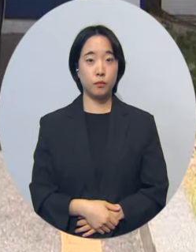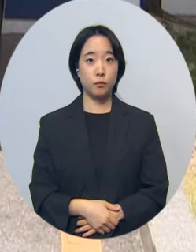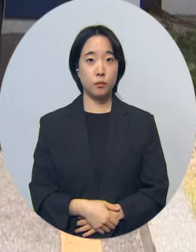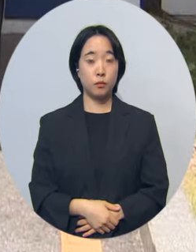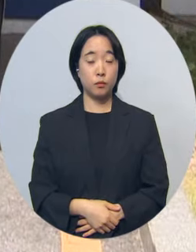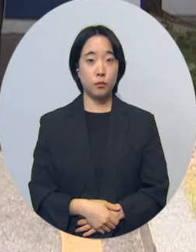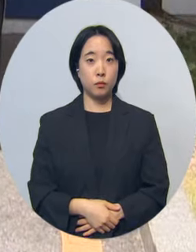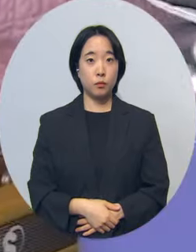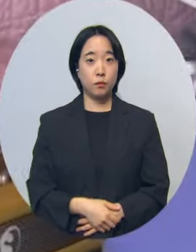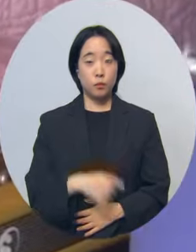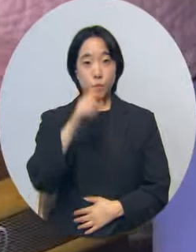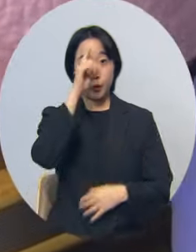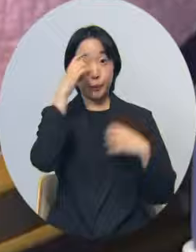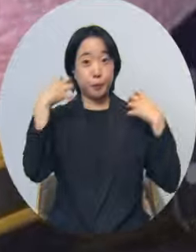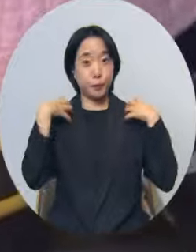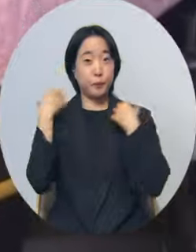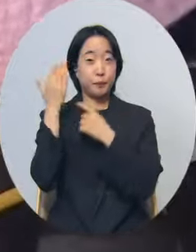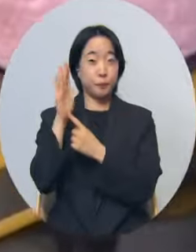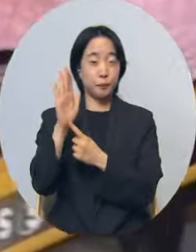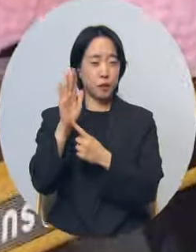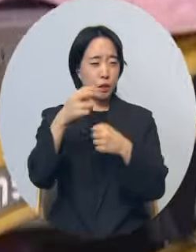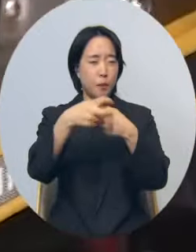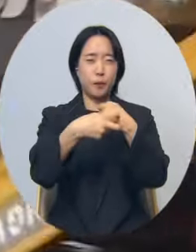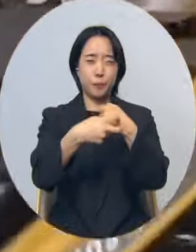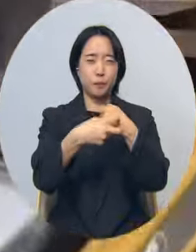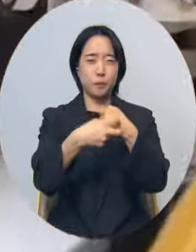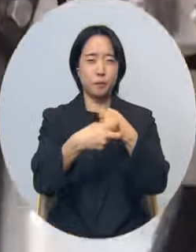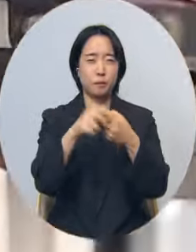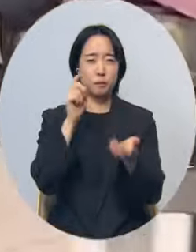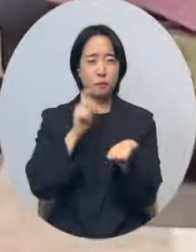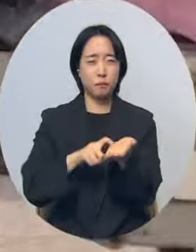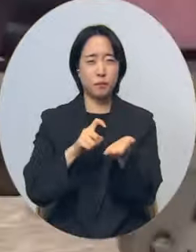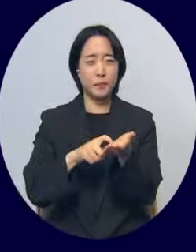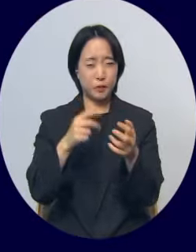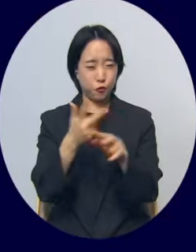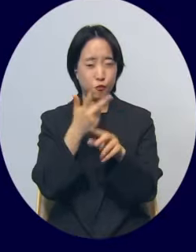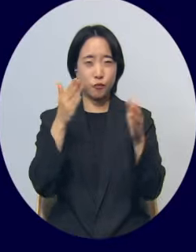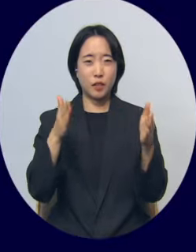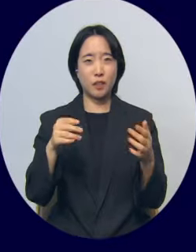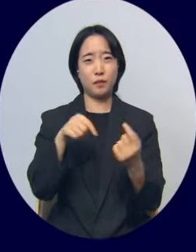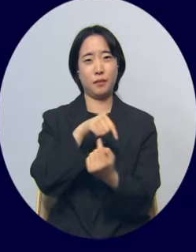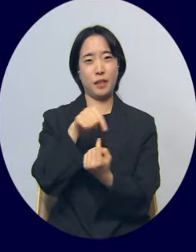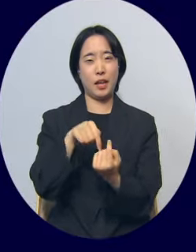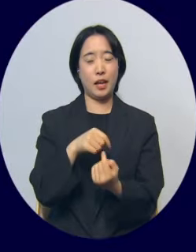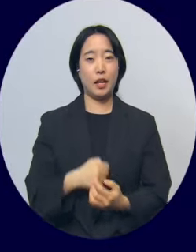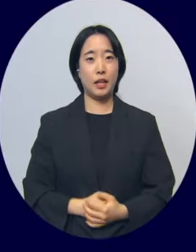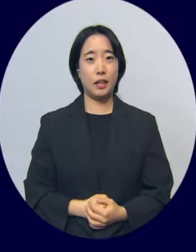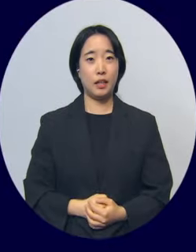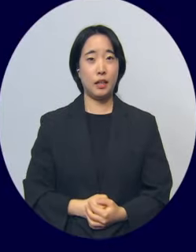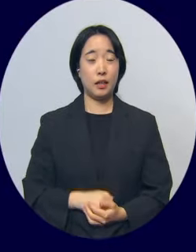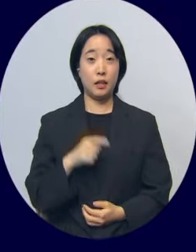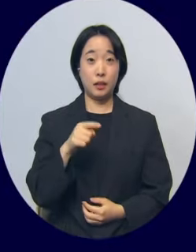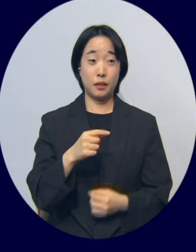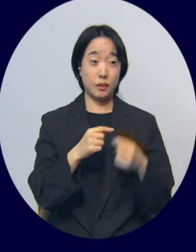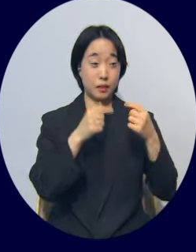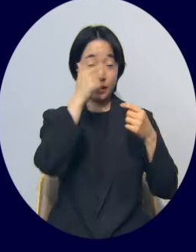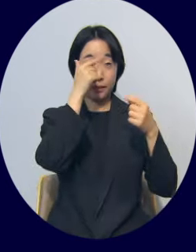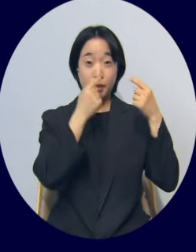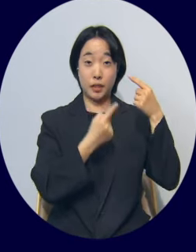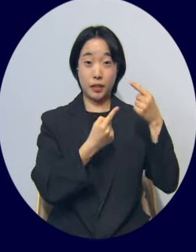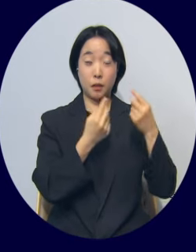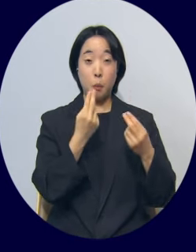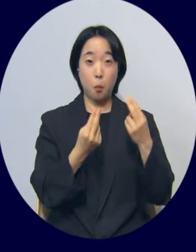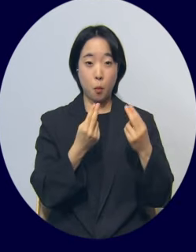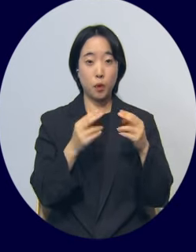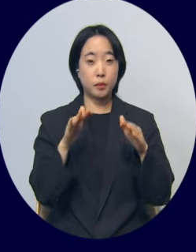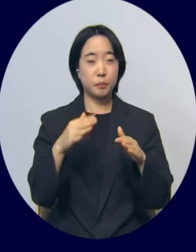정부가 추석 연휴 전후 2주 동안 비상응급 대응 주간을 운영합니다. 먼저 지난 설 연휴보다 400여 개소 많은 4천